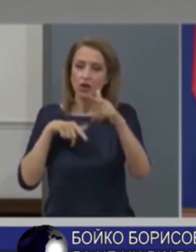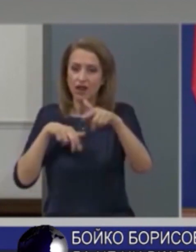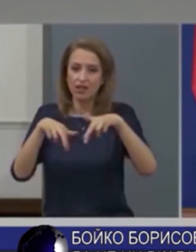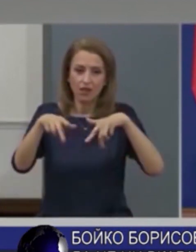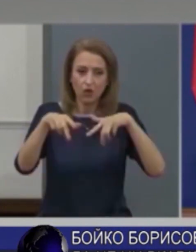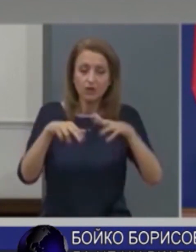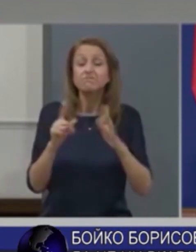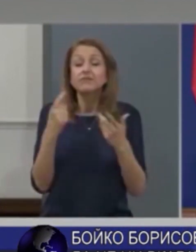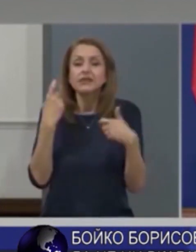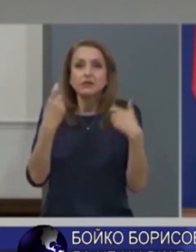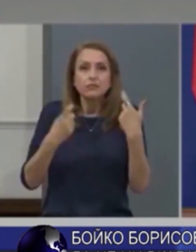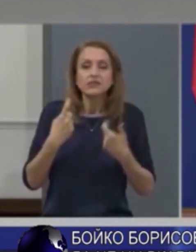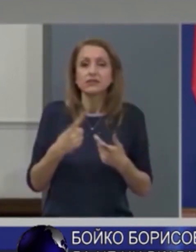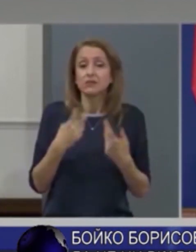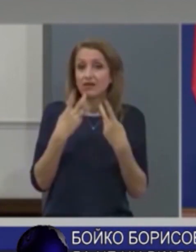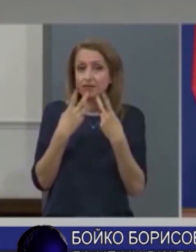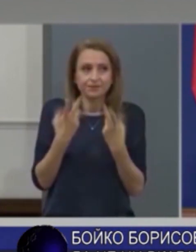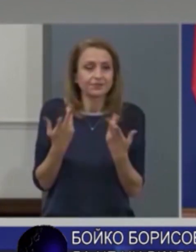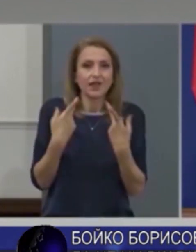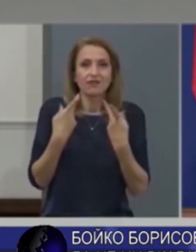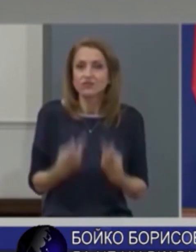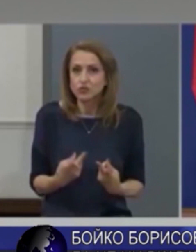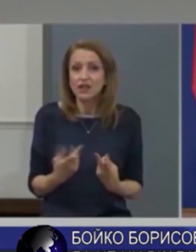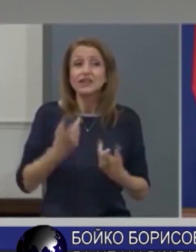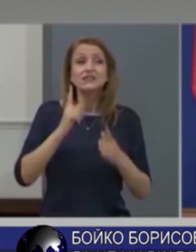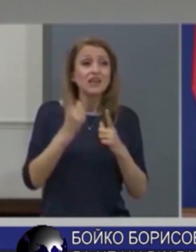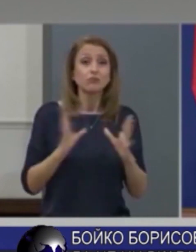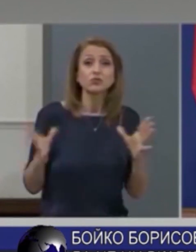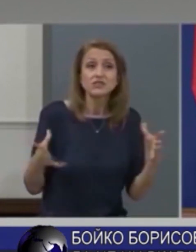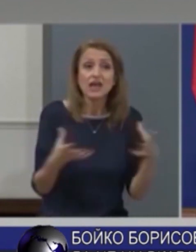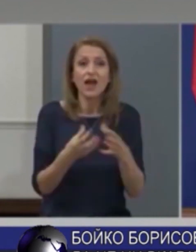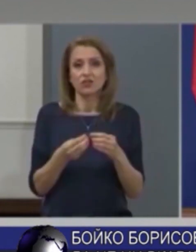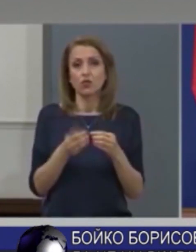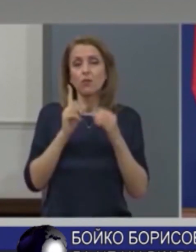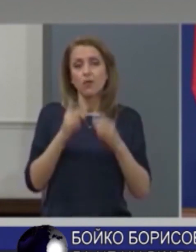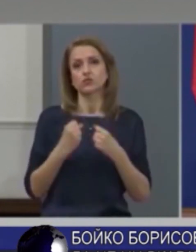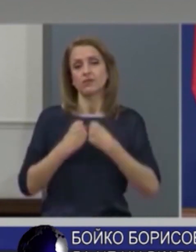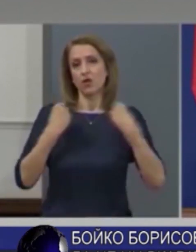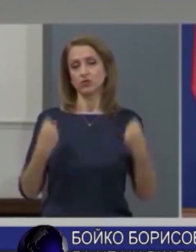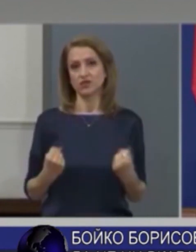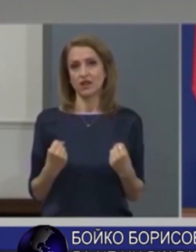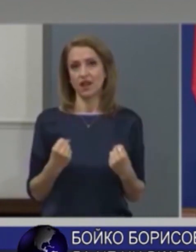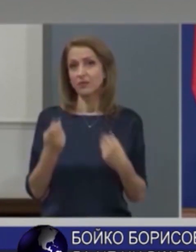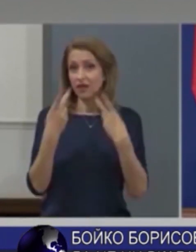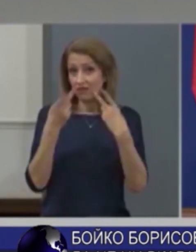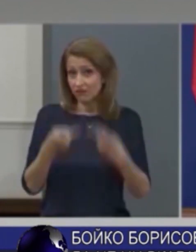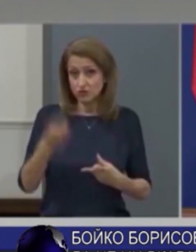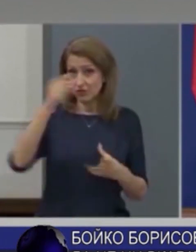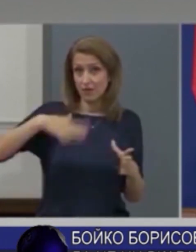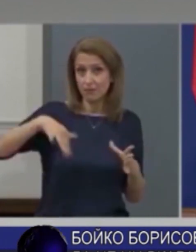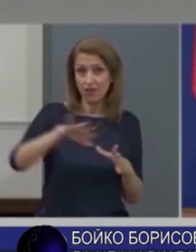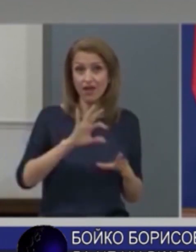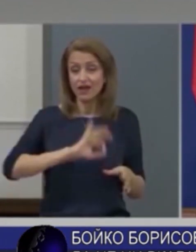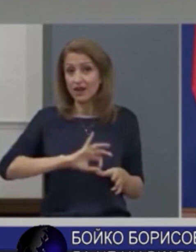групи. Просто, вижте, само заедно можем да оцелеме и България виждате и като резултати,